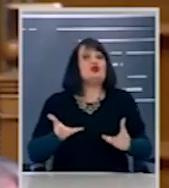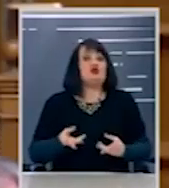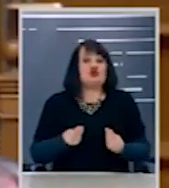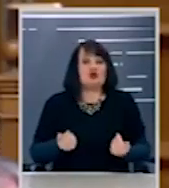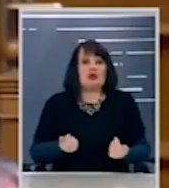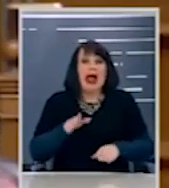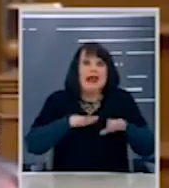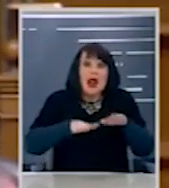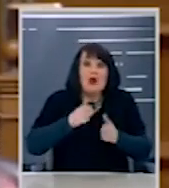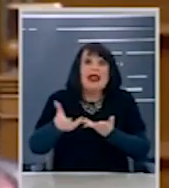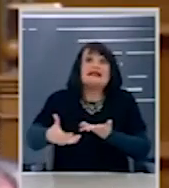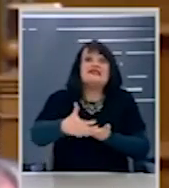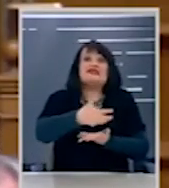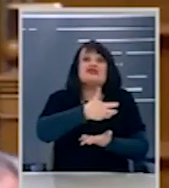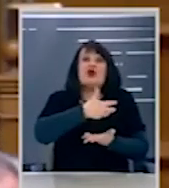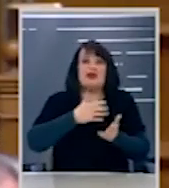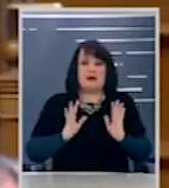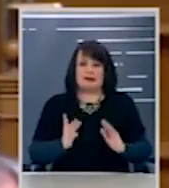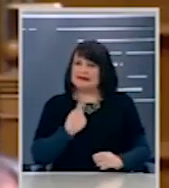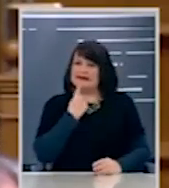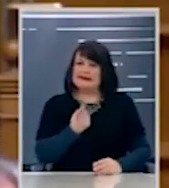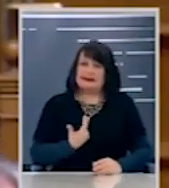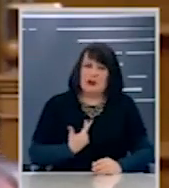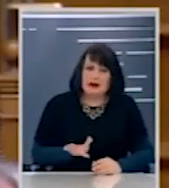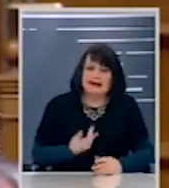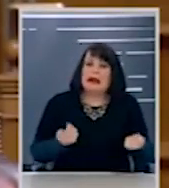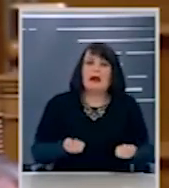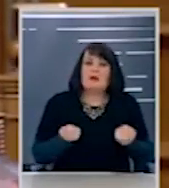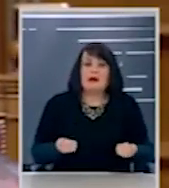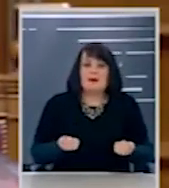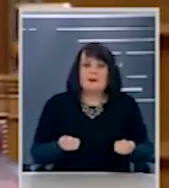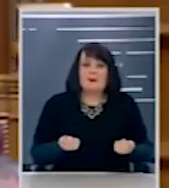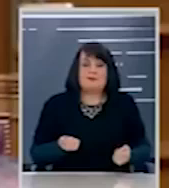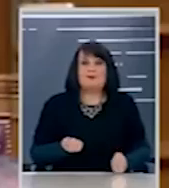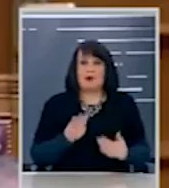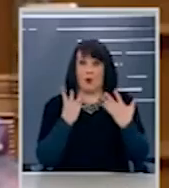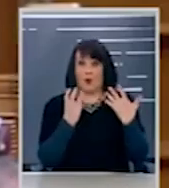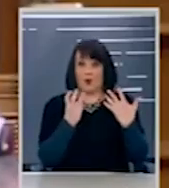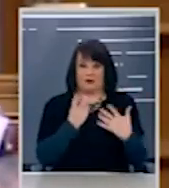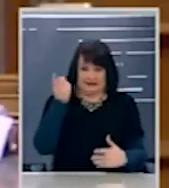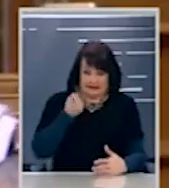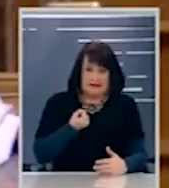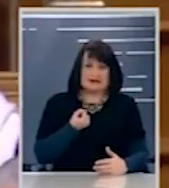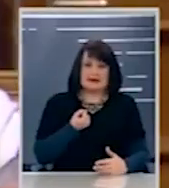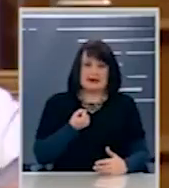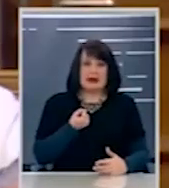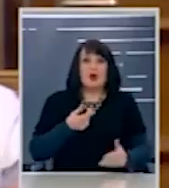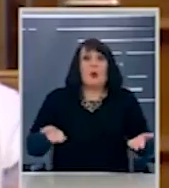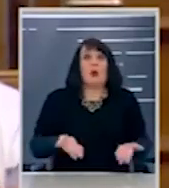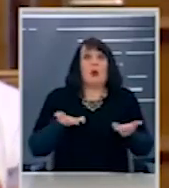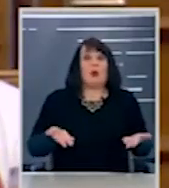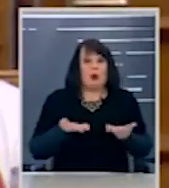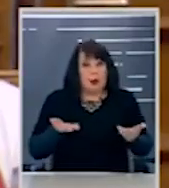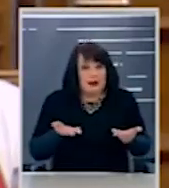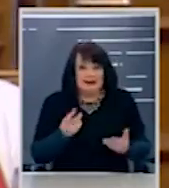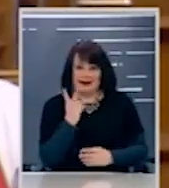βάση το εισόδημα. Και τι είπαμε, είπαμε ότι το 80% ελαφρύνεται